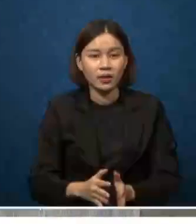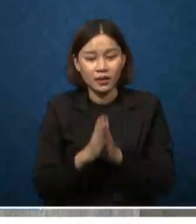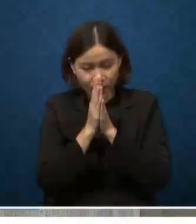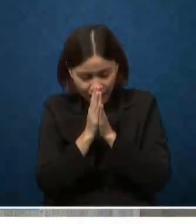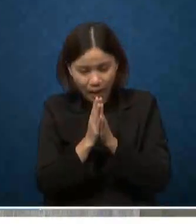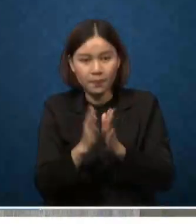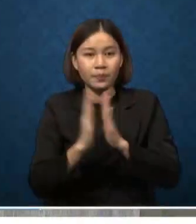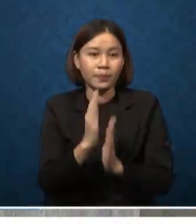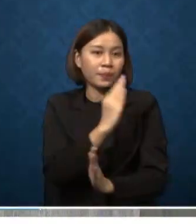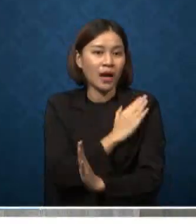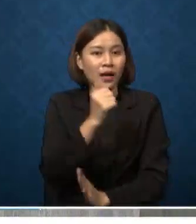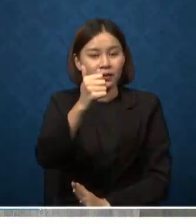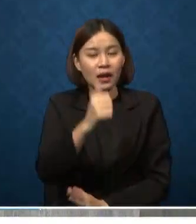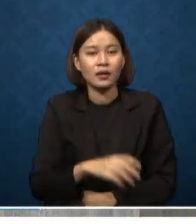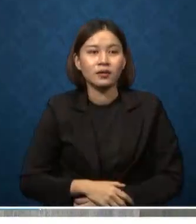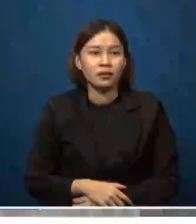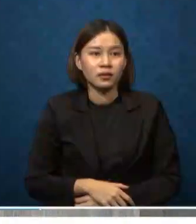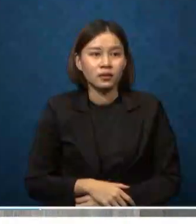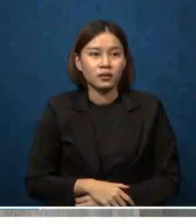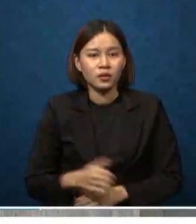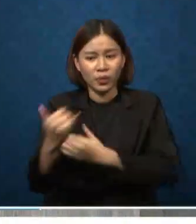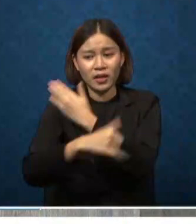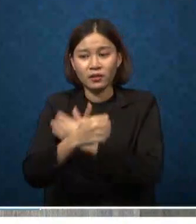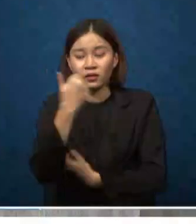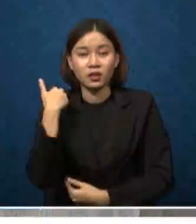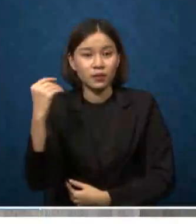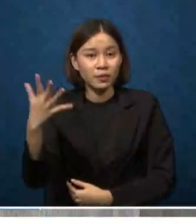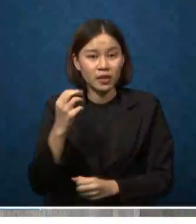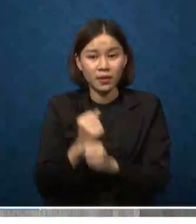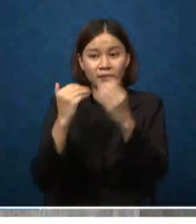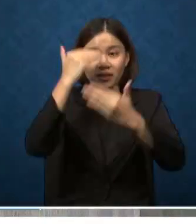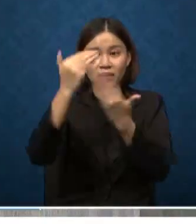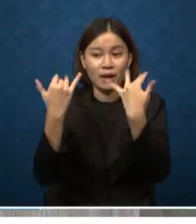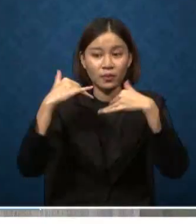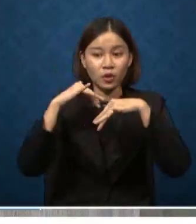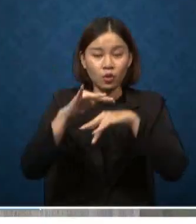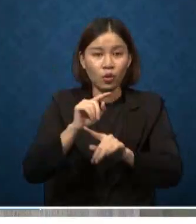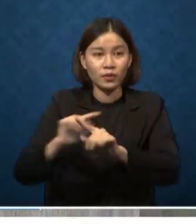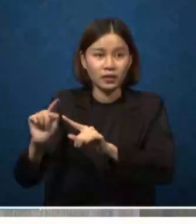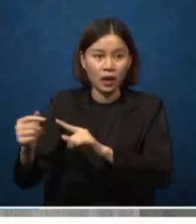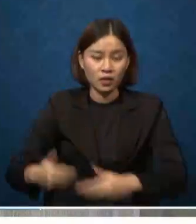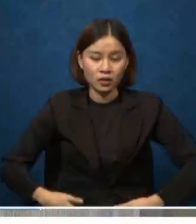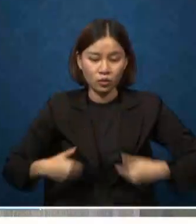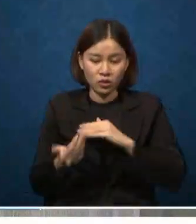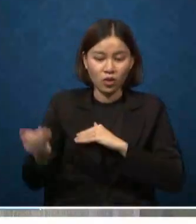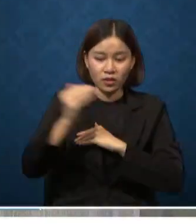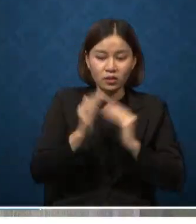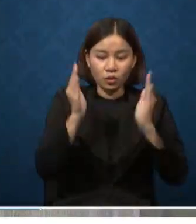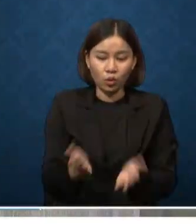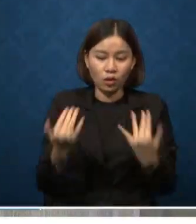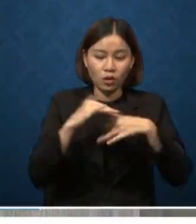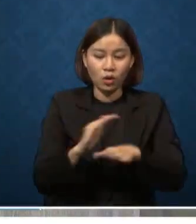แล้วก็มาร่วมทำกิจกรรมต่างๆกับวิถีชีวิตของคนได้